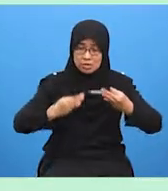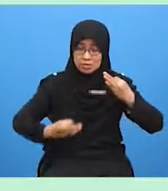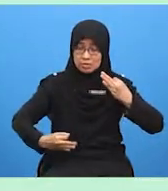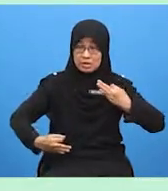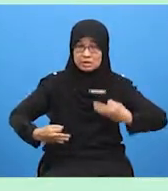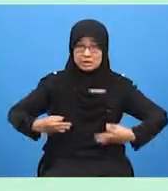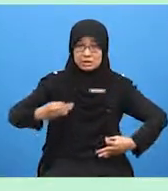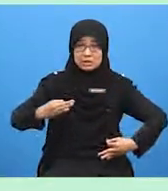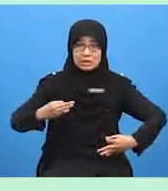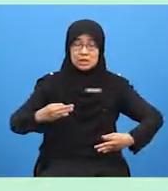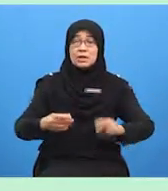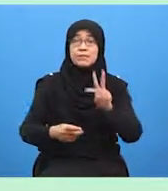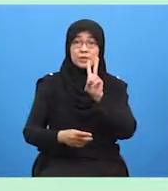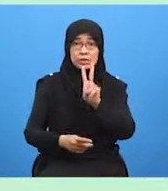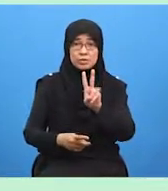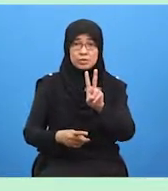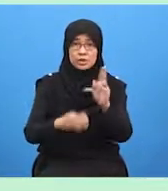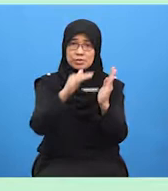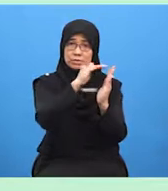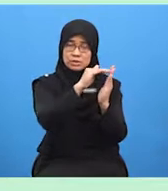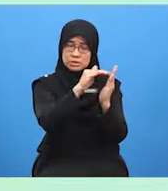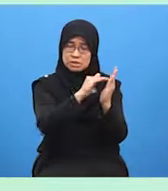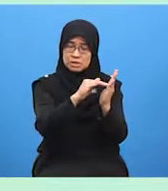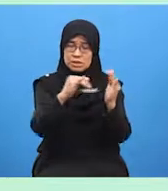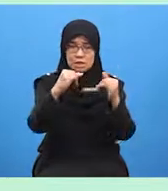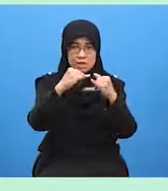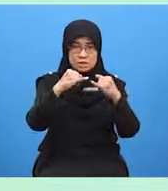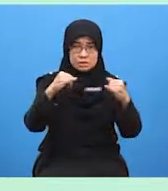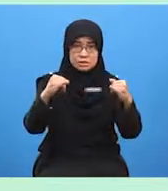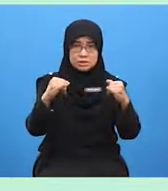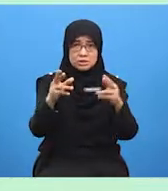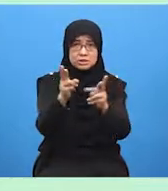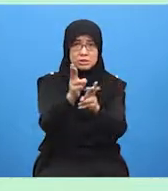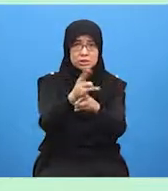Kedua, murid dapat menyenaraikan jenis reka bentuk fesyen.